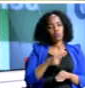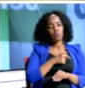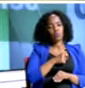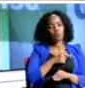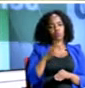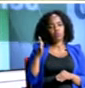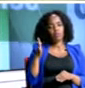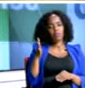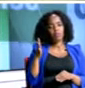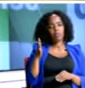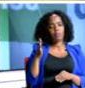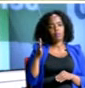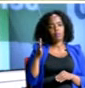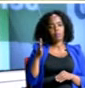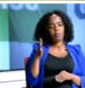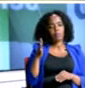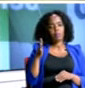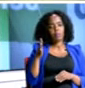mal fakkat